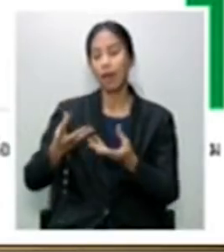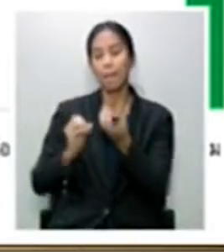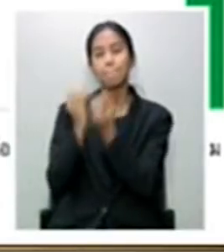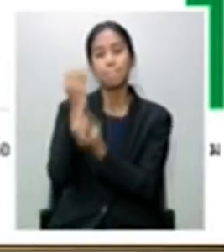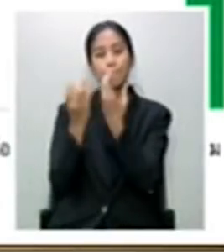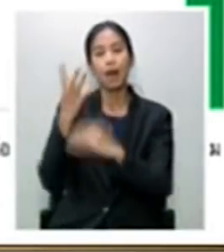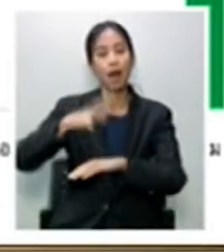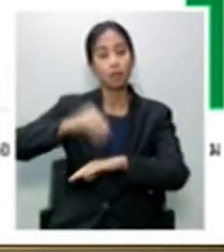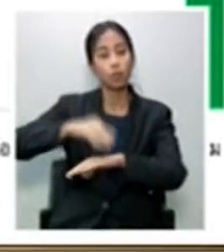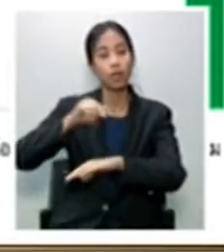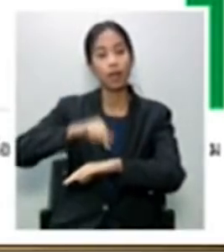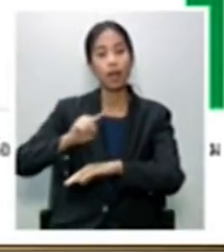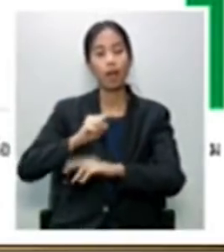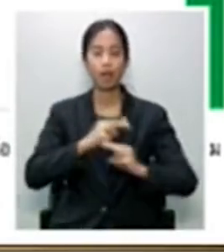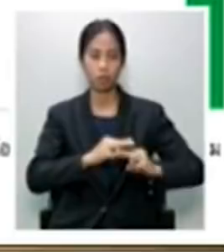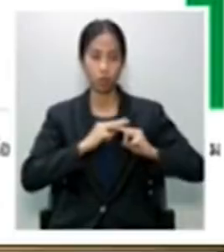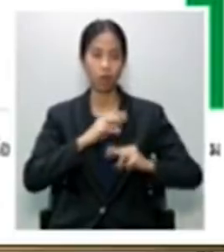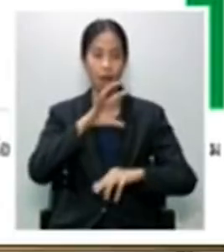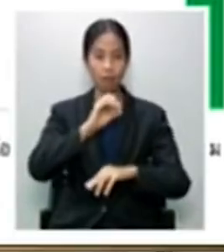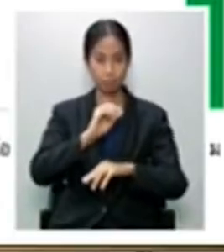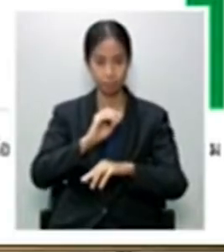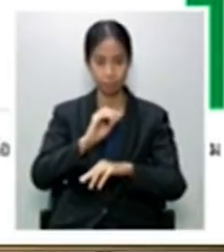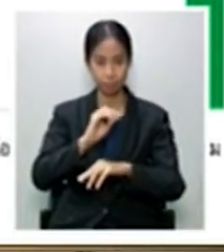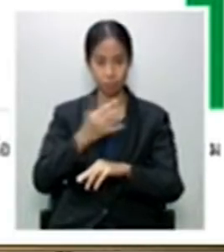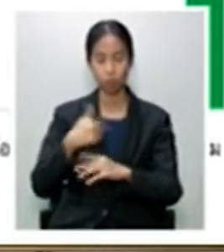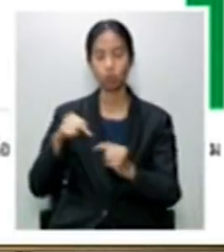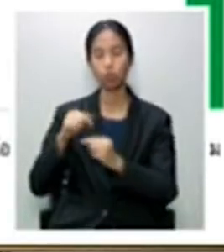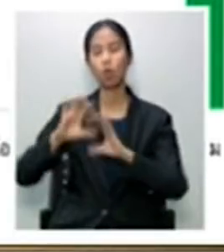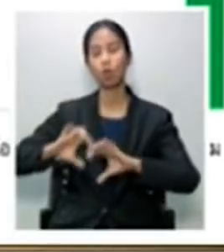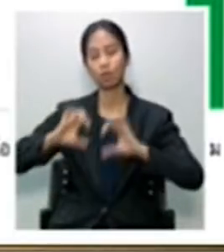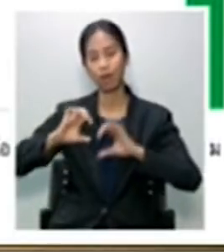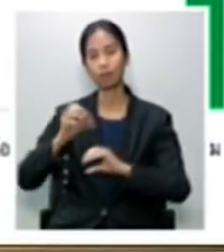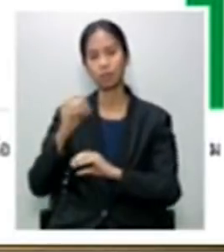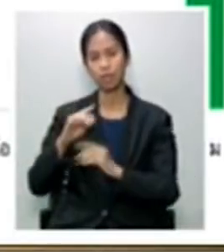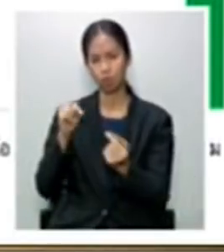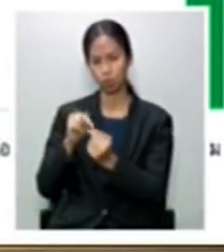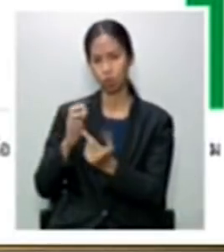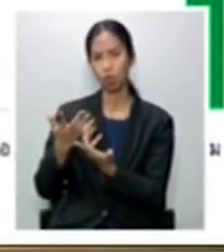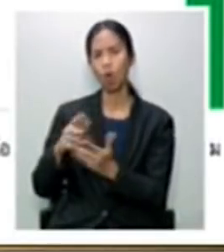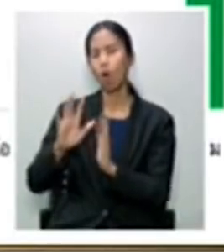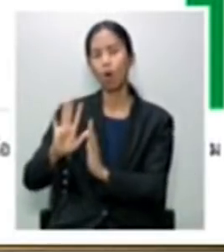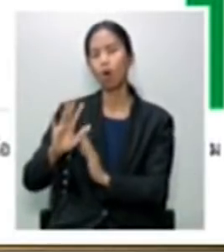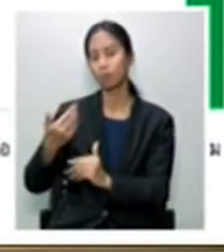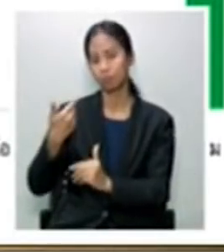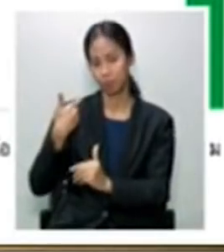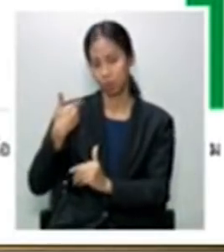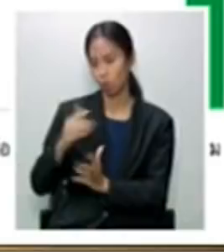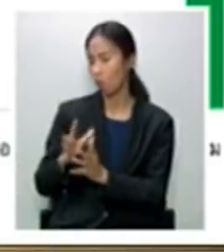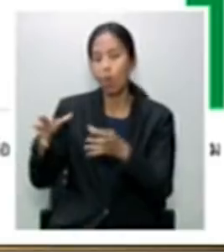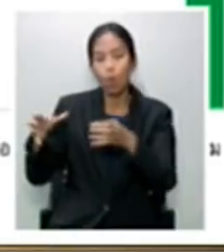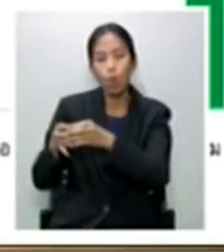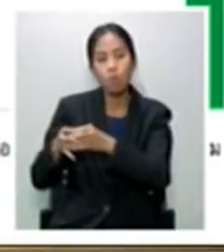นิติบุคคล 25% รัฐวิสาหกิจ 14% มีเป็นของชาติพันธุ์คนสวีเดนก็มีชาวซามิเป็นชาวชาติ